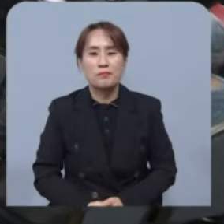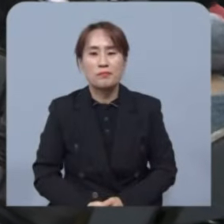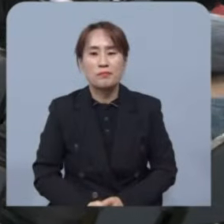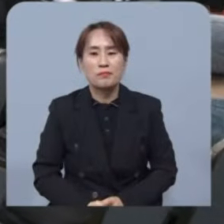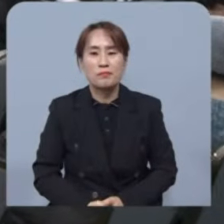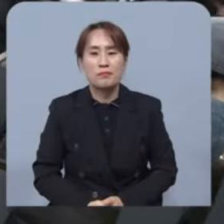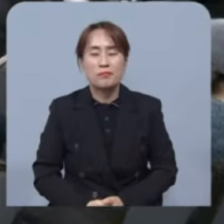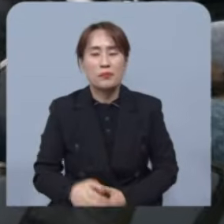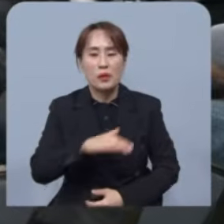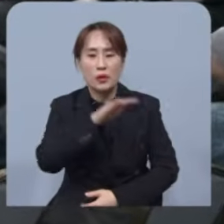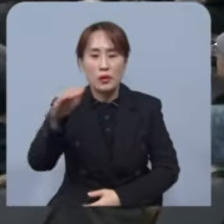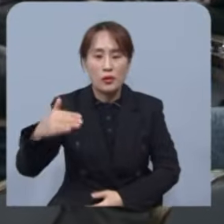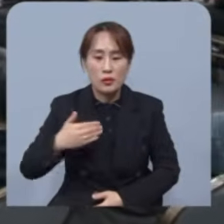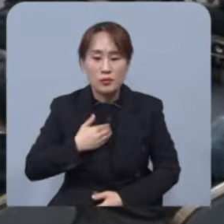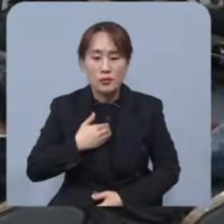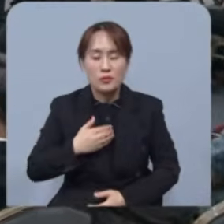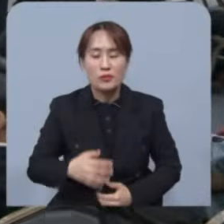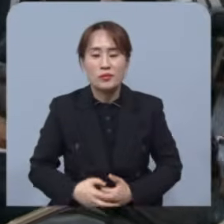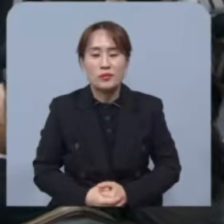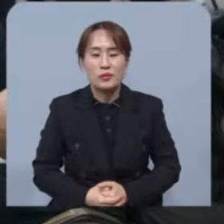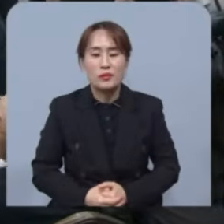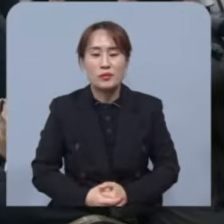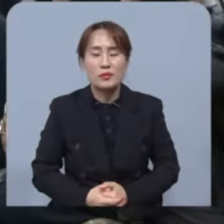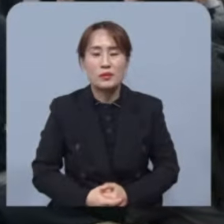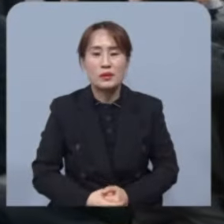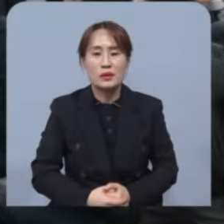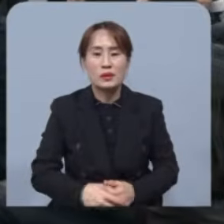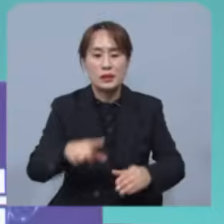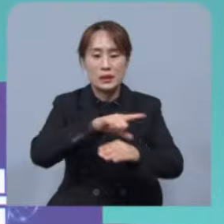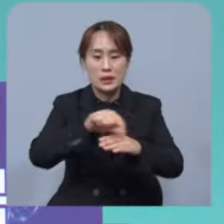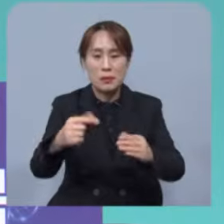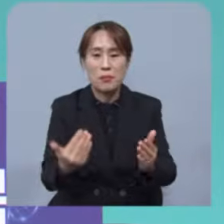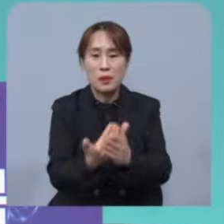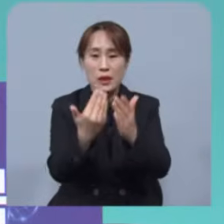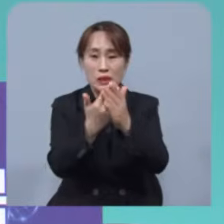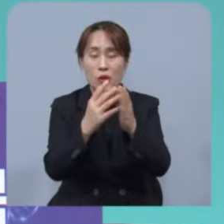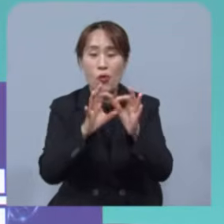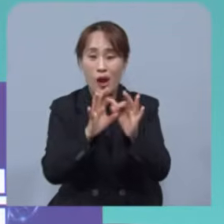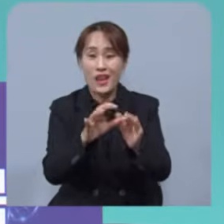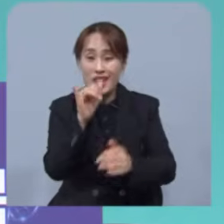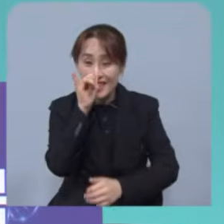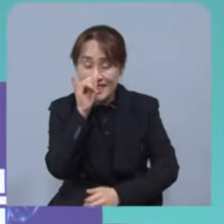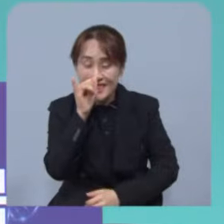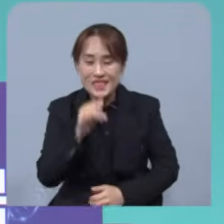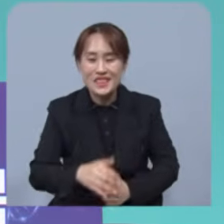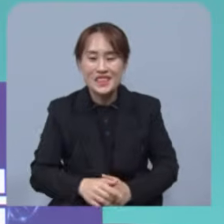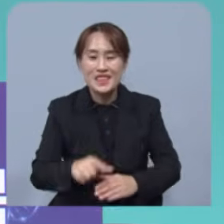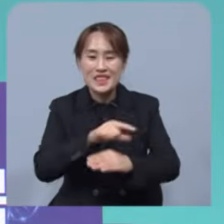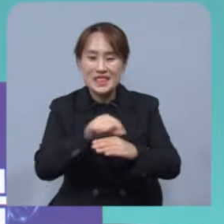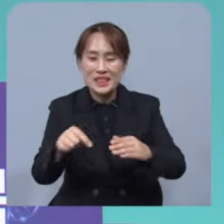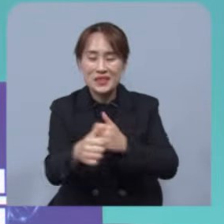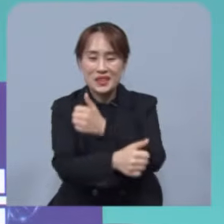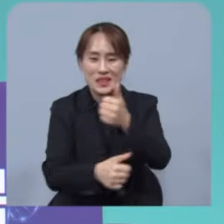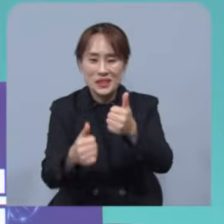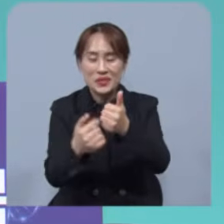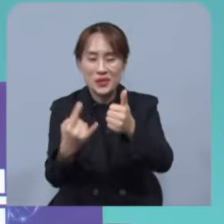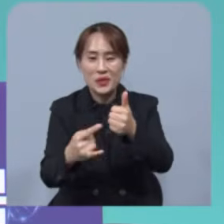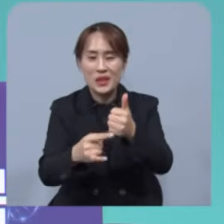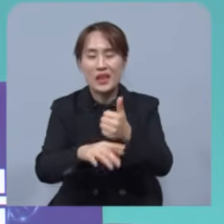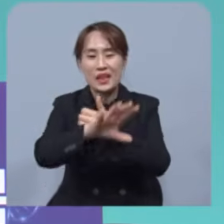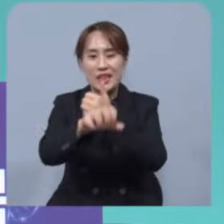이게 원래 우리 지방 다니는 이런 지역 지방 발전과 관계된 것이어서 지방시대위원회 소관이고